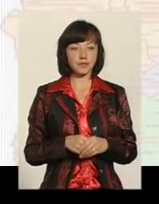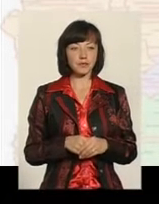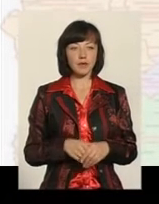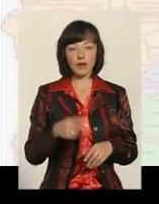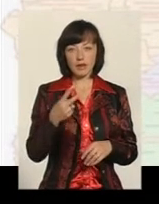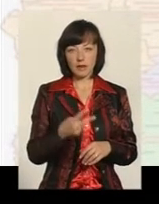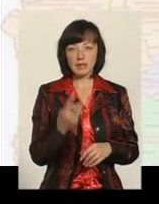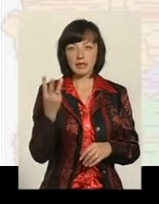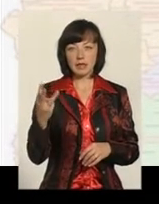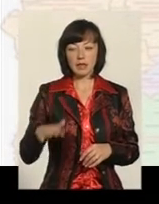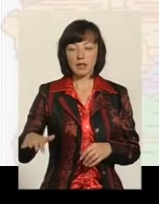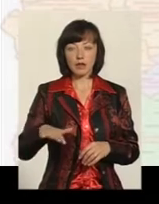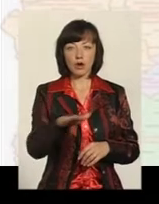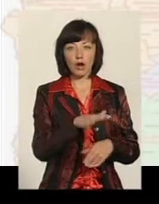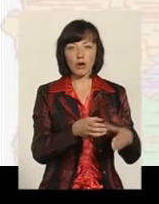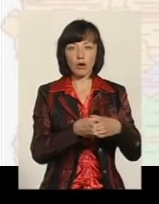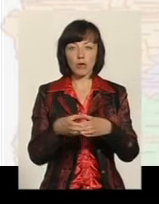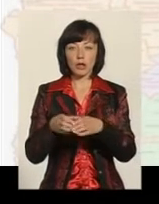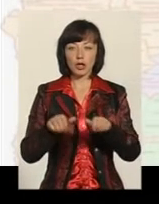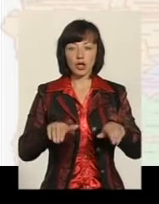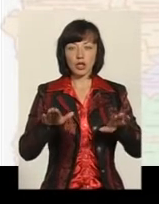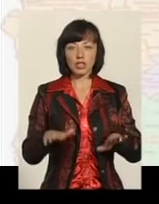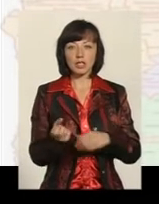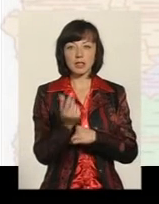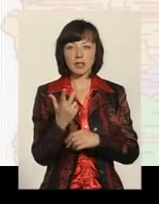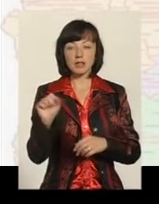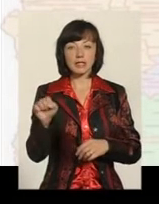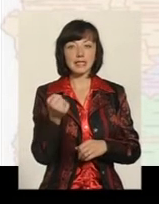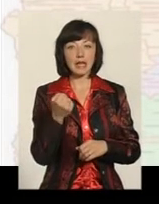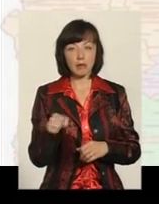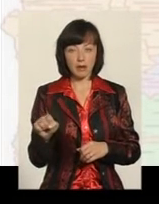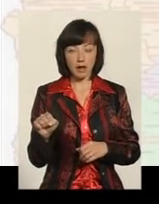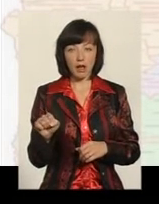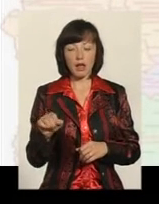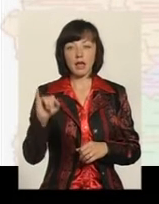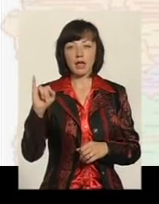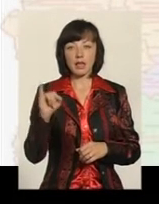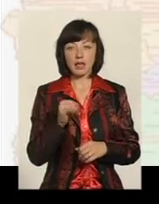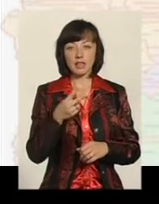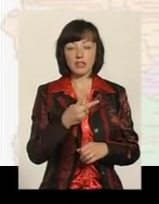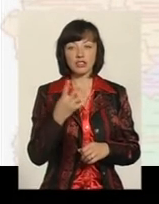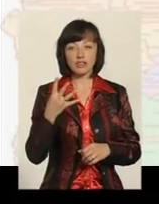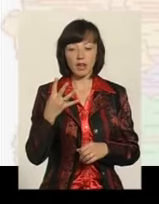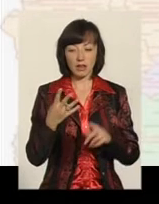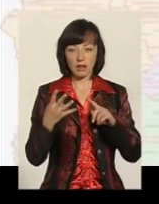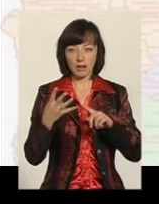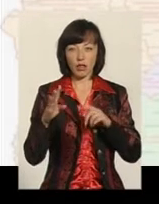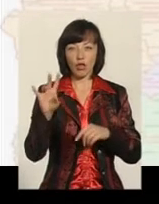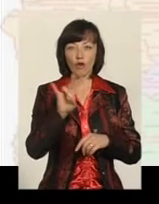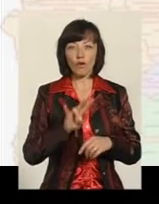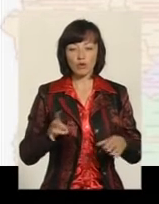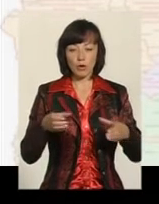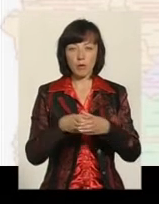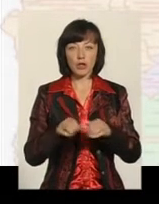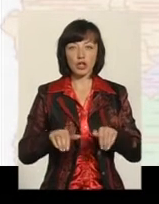23 територіальні громади, рішення було прийнято 13 серпня на позачерговій сесії, і 24 громада Новоушицька, рішення